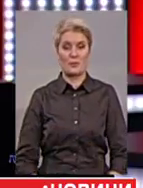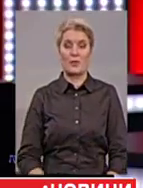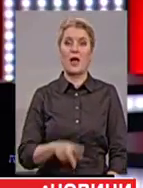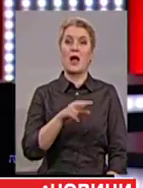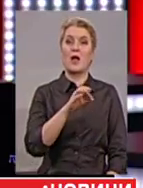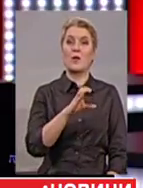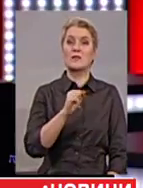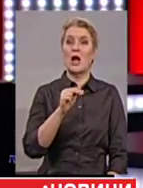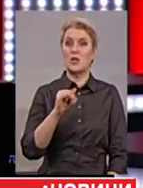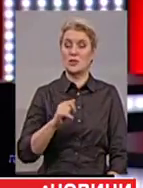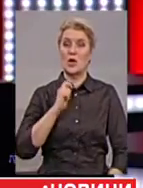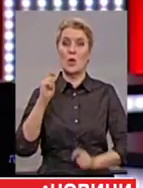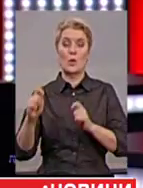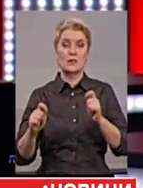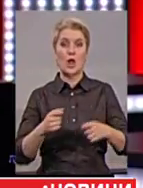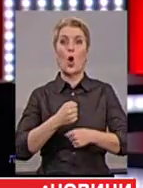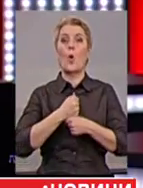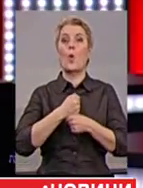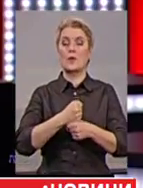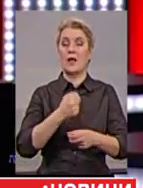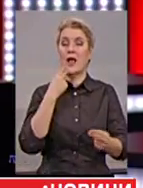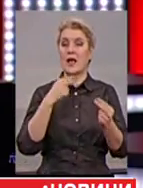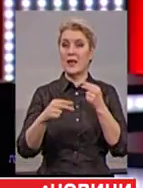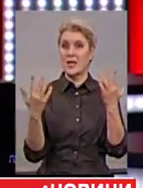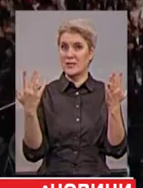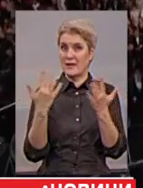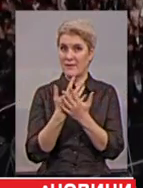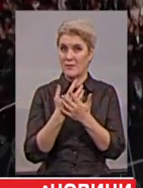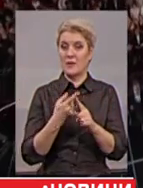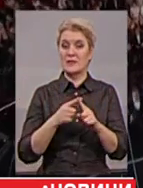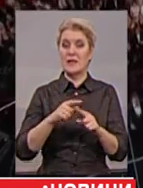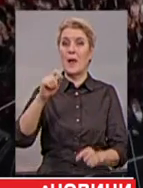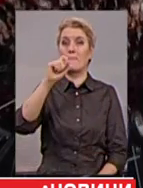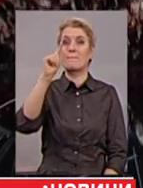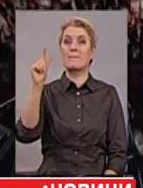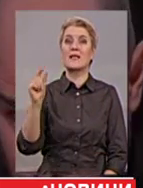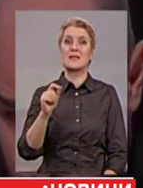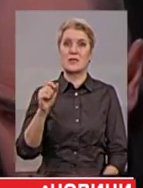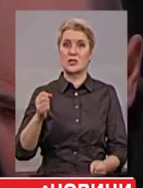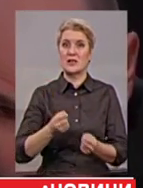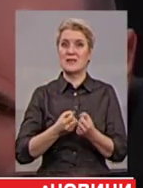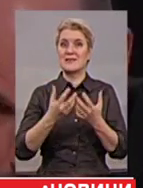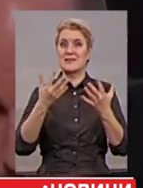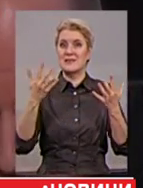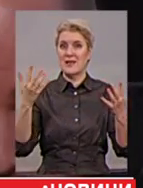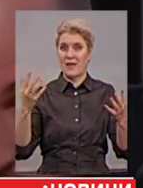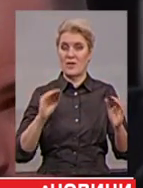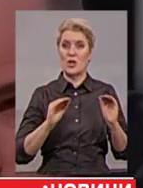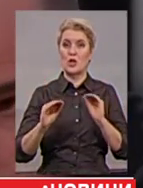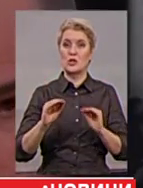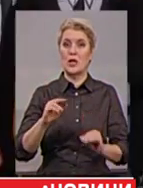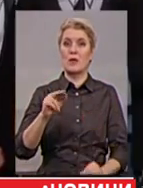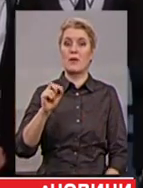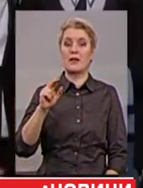У Лос-Анджелесі роздали Оскари. Найкращим фільмом року визнали драму «Місячне сяйво» режисер Баррі Дженкінс. Утім, не обійшлося без